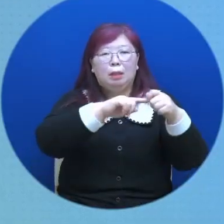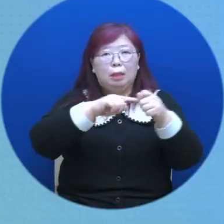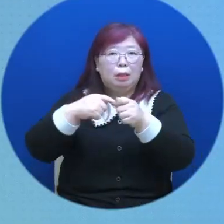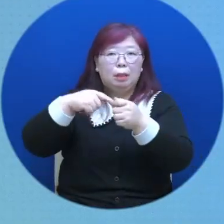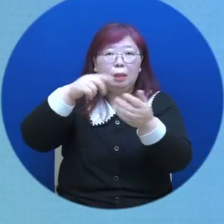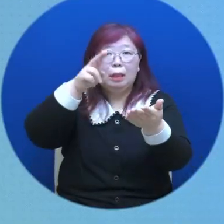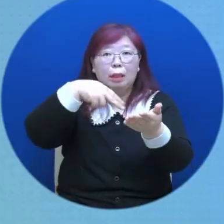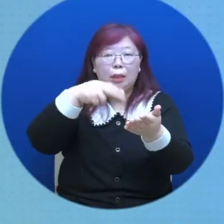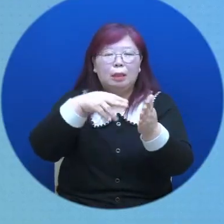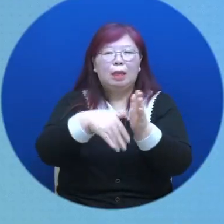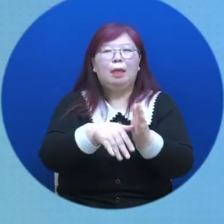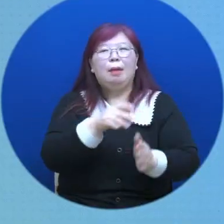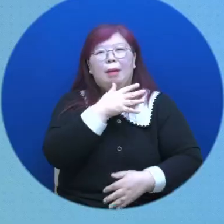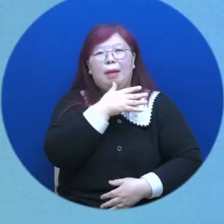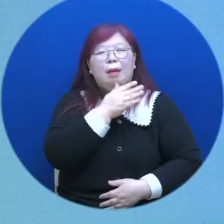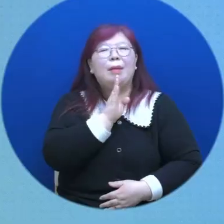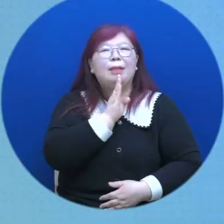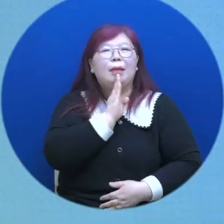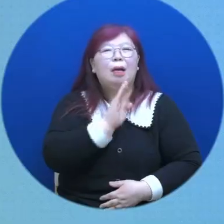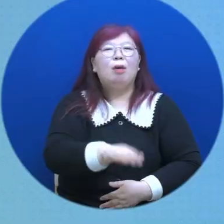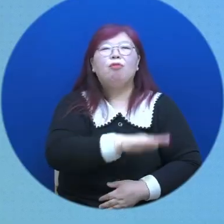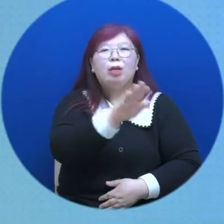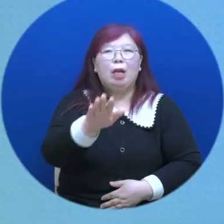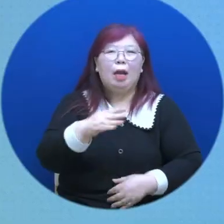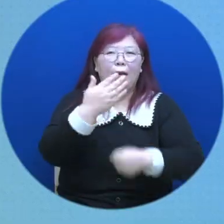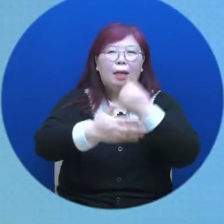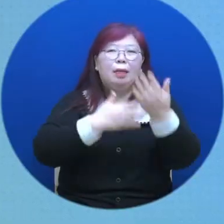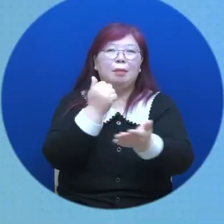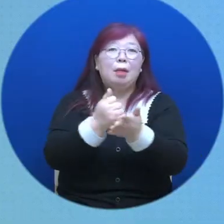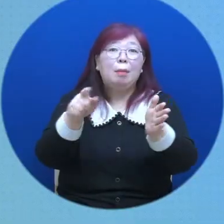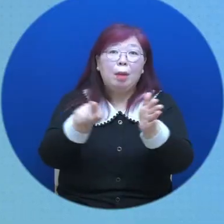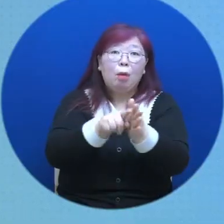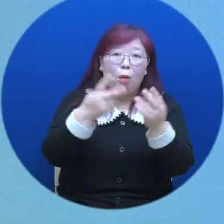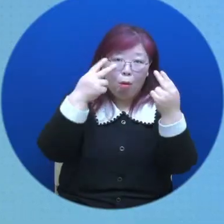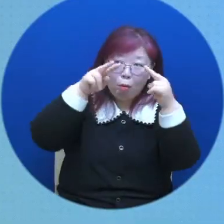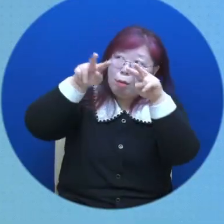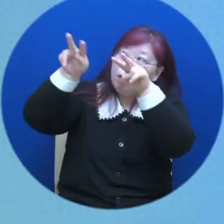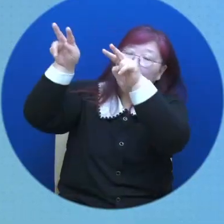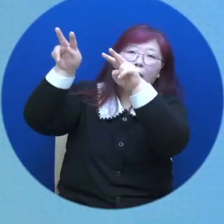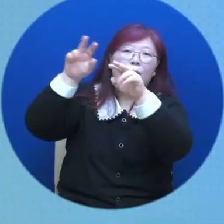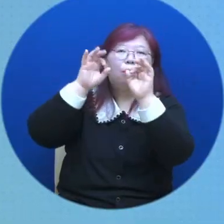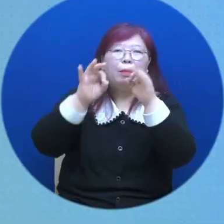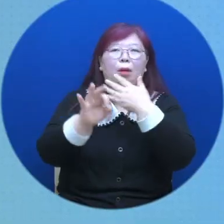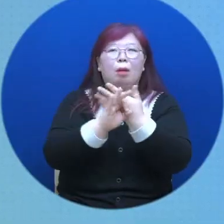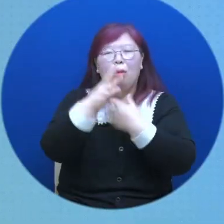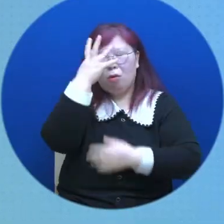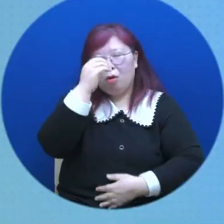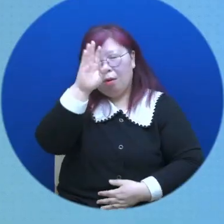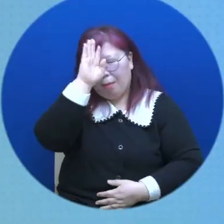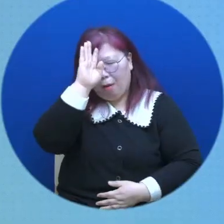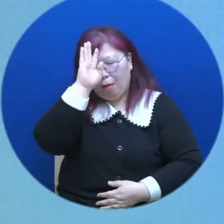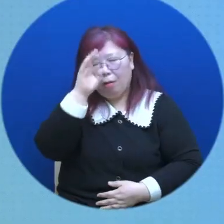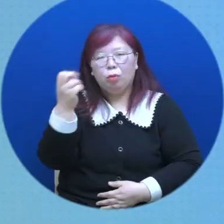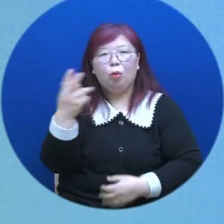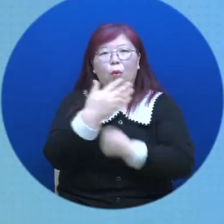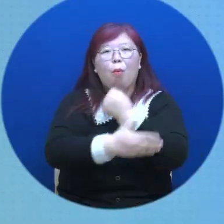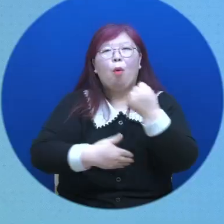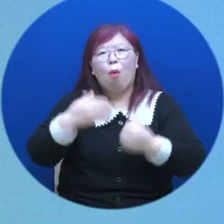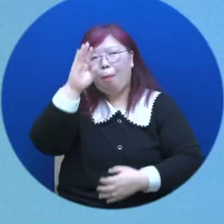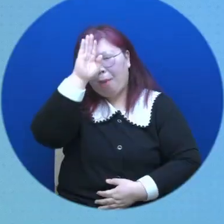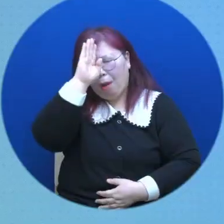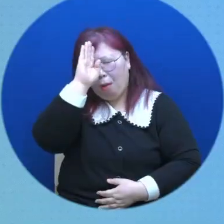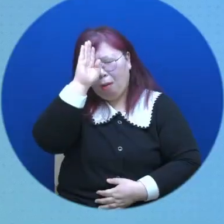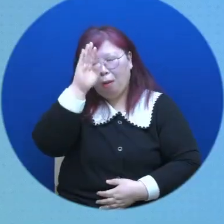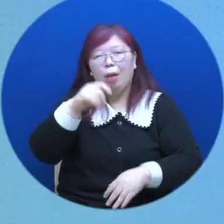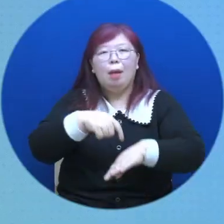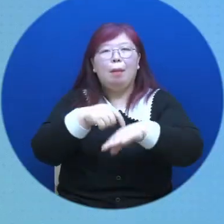그래, 우리가 하나님을 믿고 위를 바라보면 우울증이 떠나갈 뿐 아니라 질병도 치유된다. 마음의